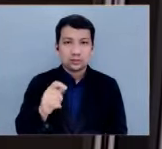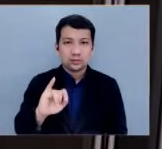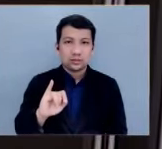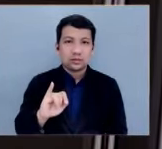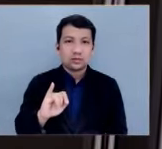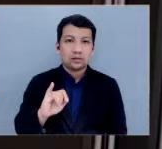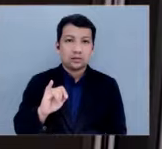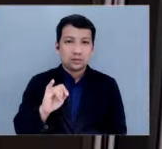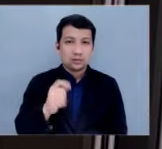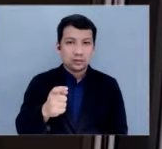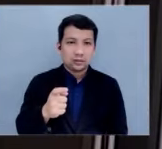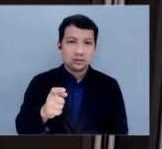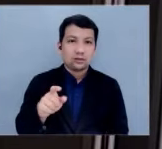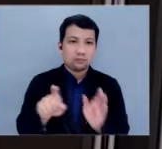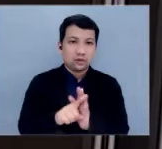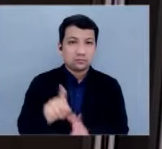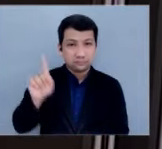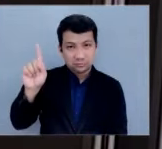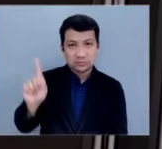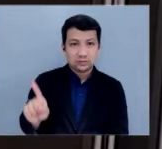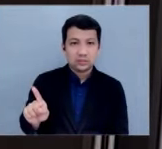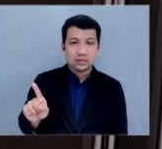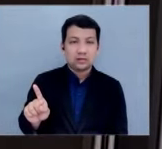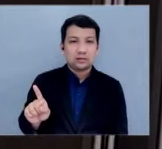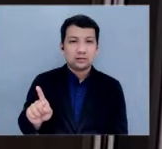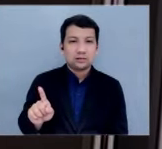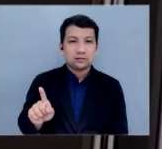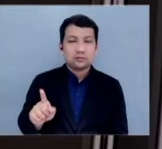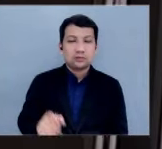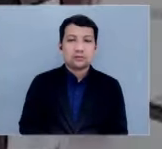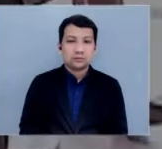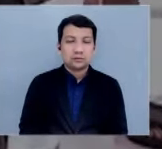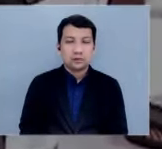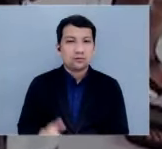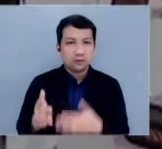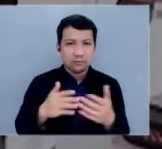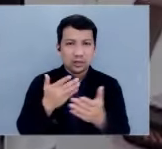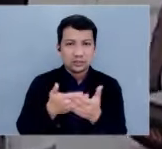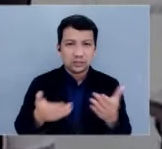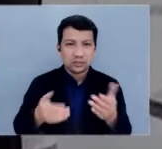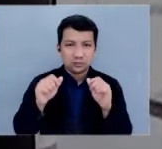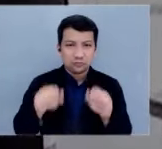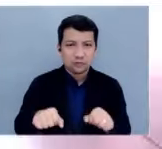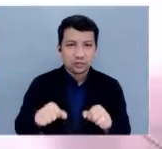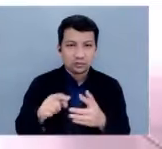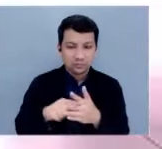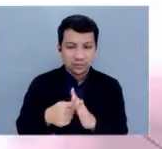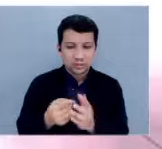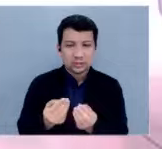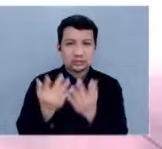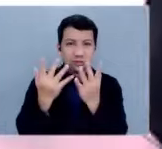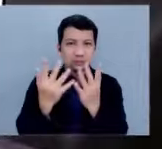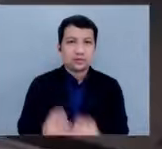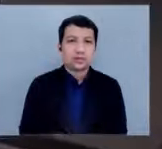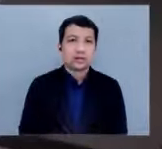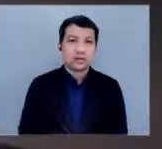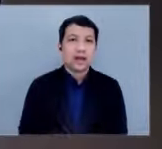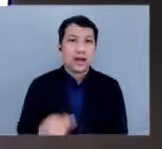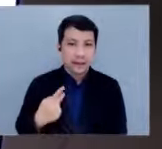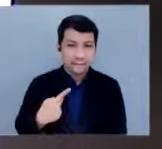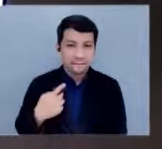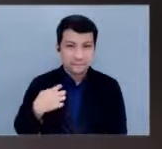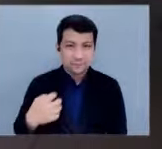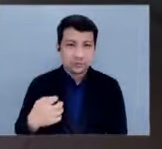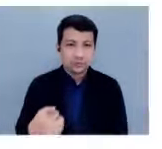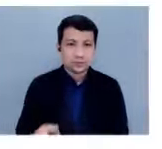ng armas, matutulis na bagay, paputok at anumang gamit na pwedeng pagmulan ng apoy. May mga pulis at canine units